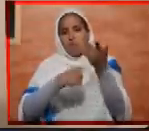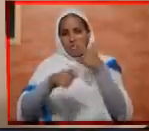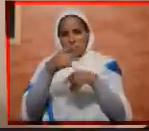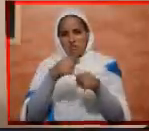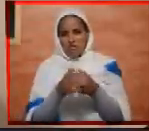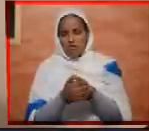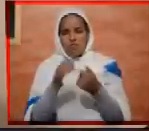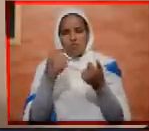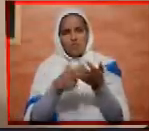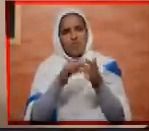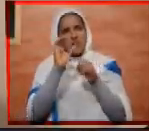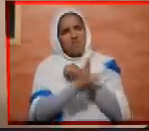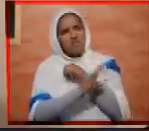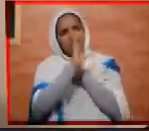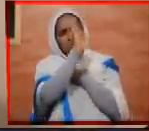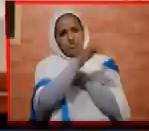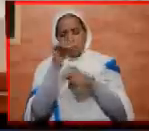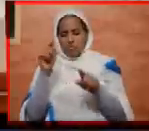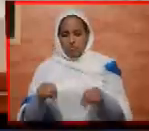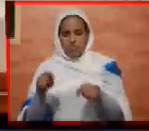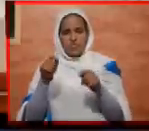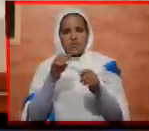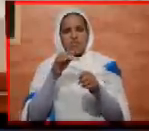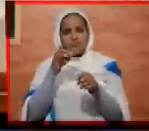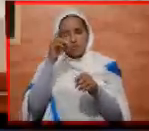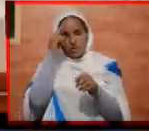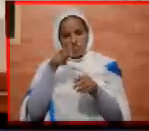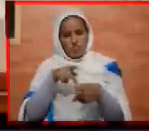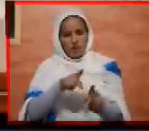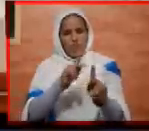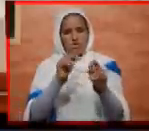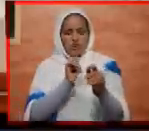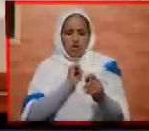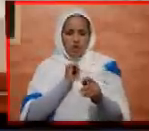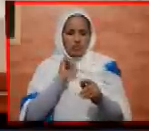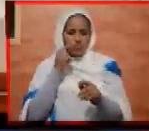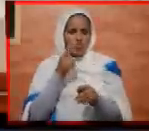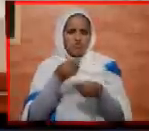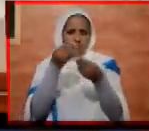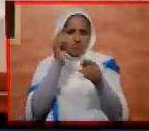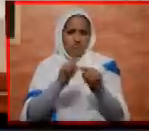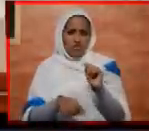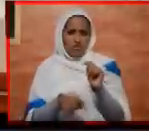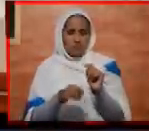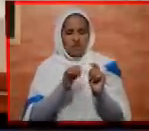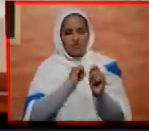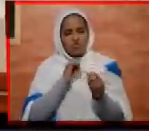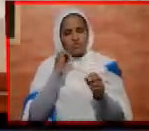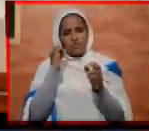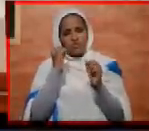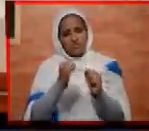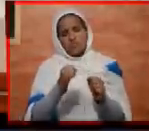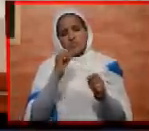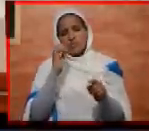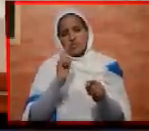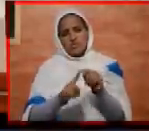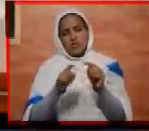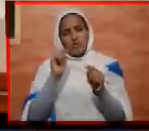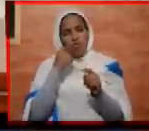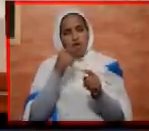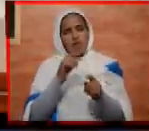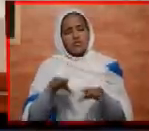ግድ ወደ ከተማ እየገባ ነው። አሁን ጉባኤ ቤቶች በከተማ ያሉ እየተስፋፉ ነው ያሉት እና